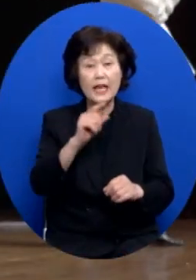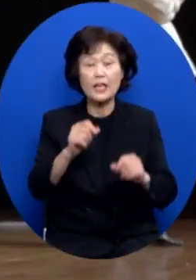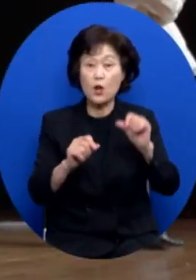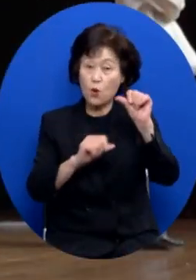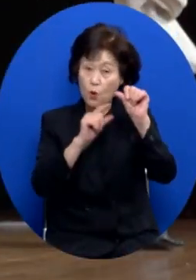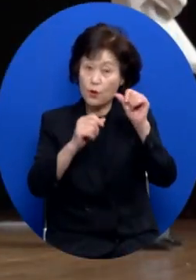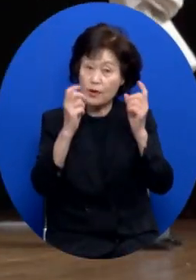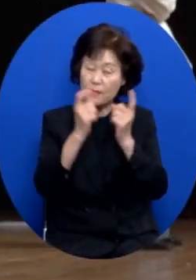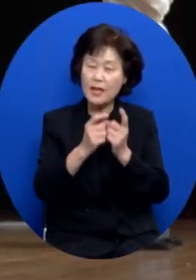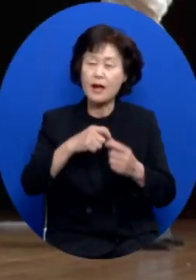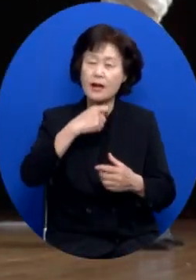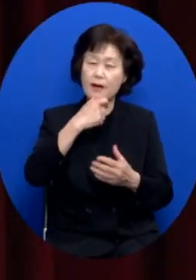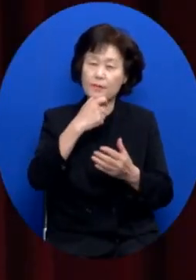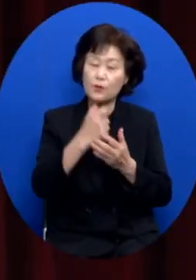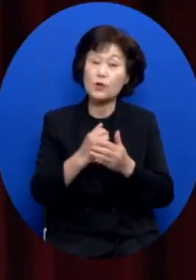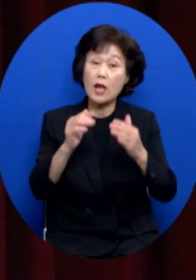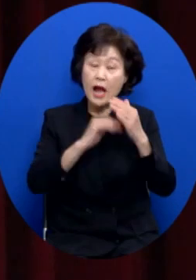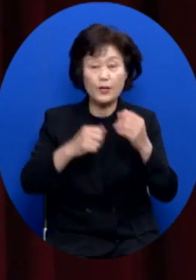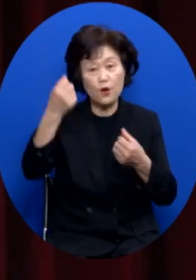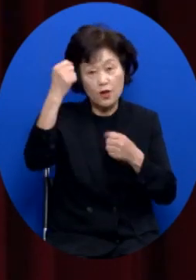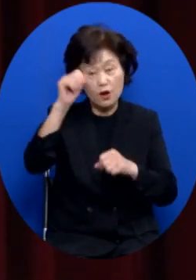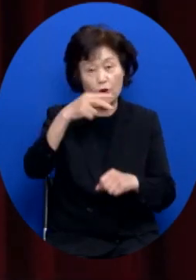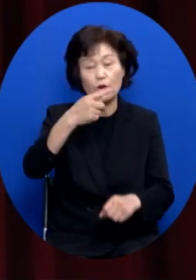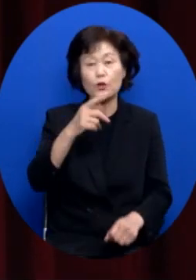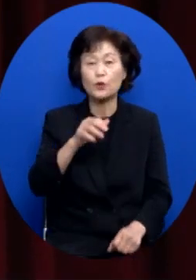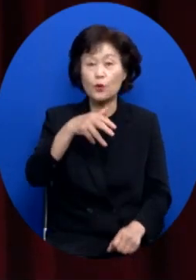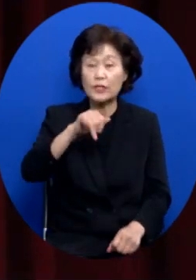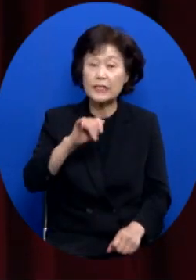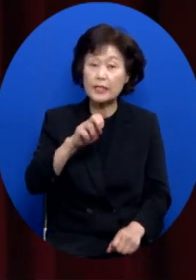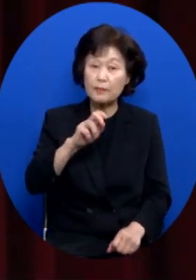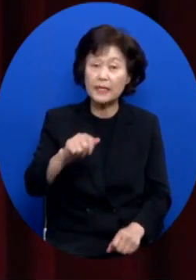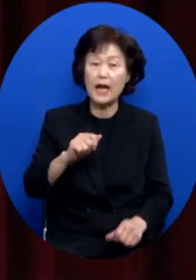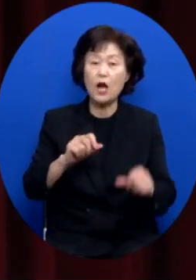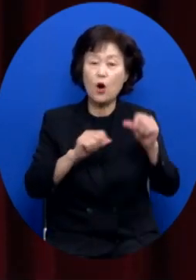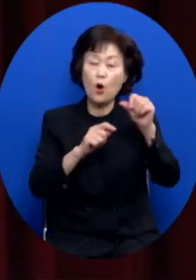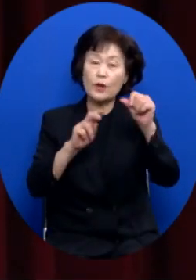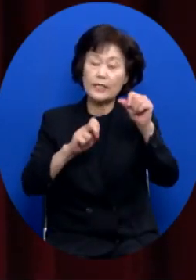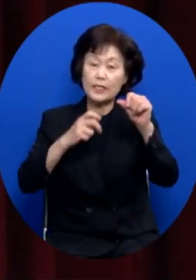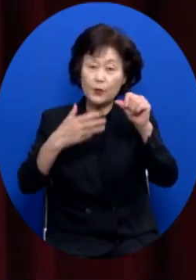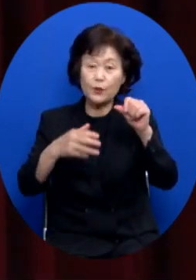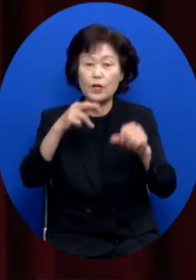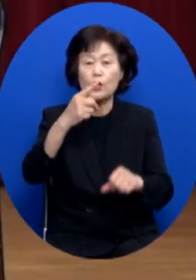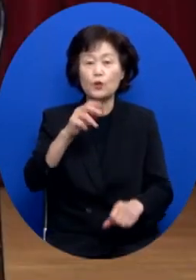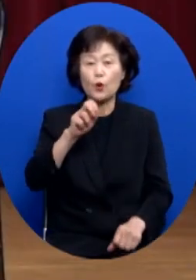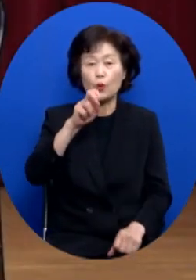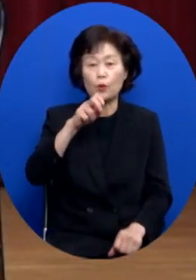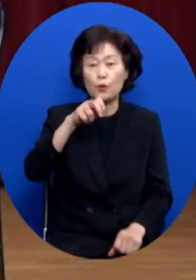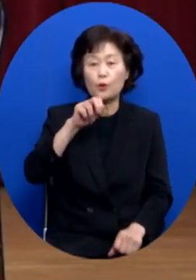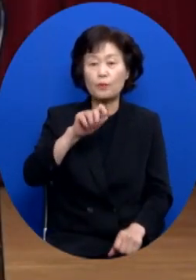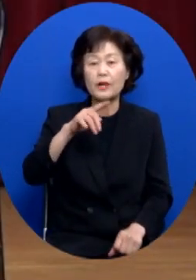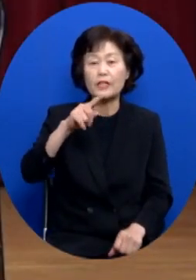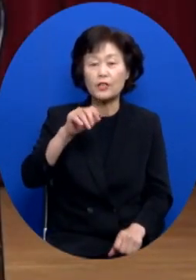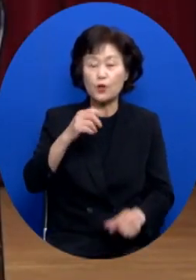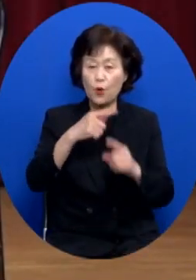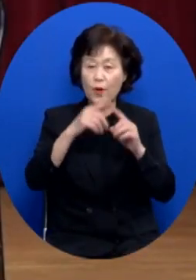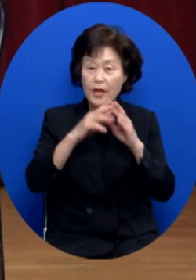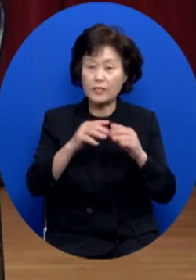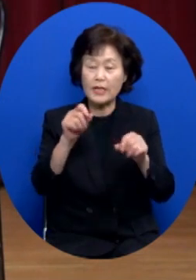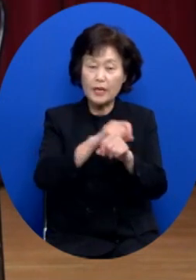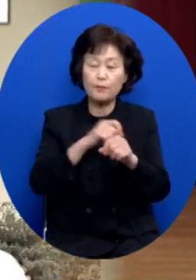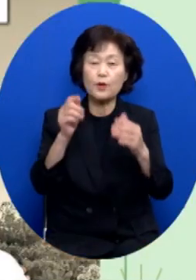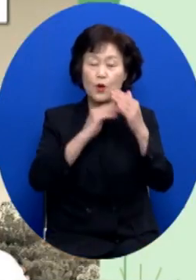맞아 감동적인 가족연극 동치미가 29일 수요일 광주 동명 교회에서 특별 공개방송으로